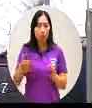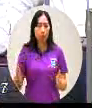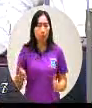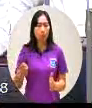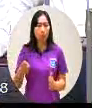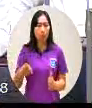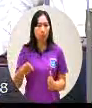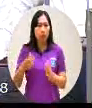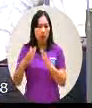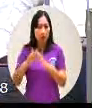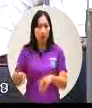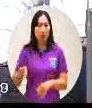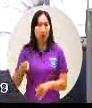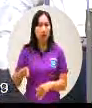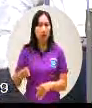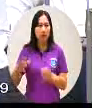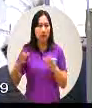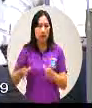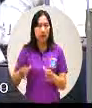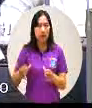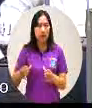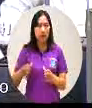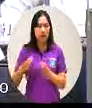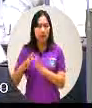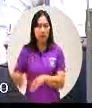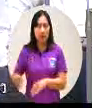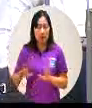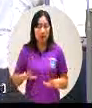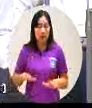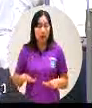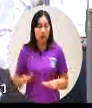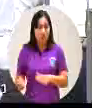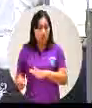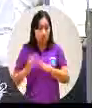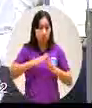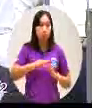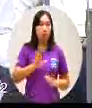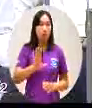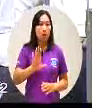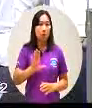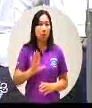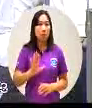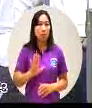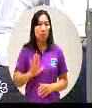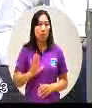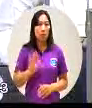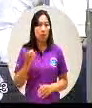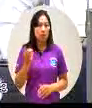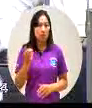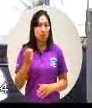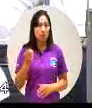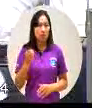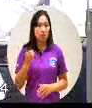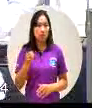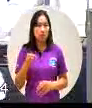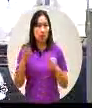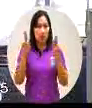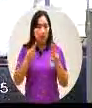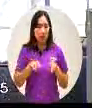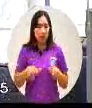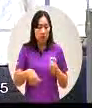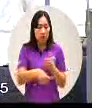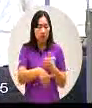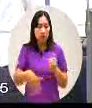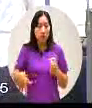哈，所以有拿掉之后，现在已经恢复了。哎，现在 那个系统上还没有见过吗？ 应该是